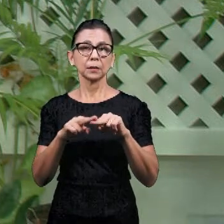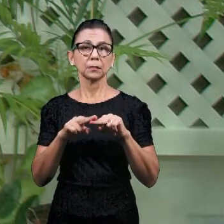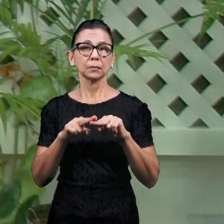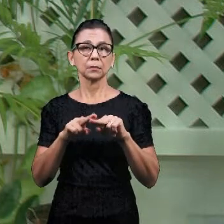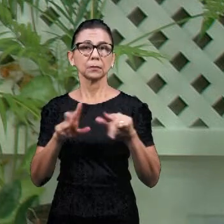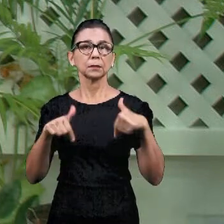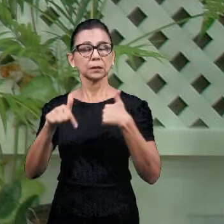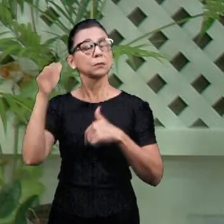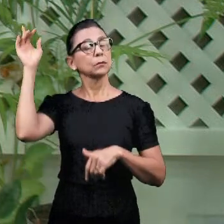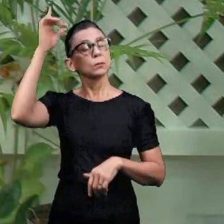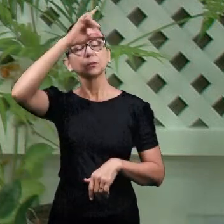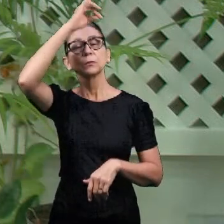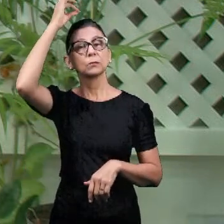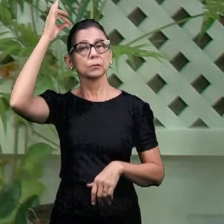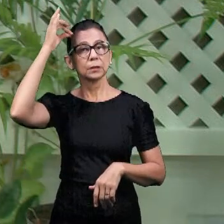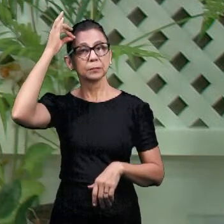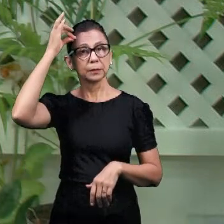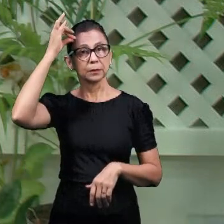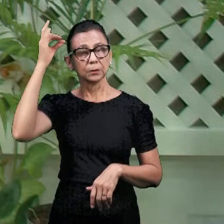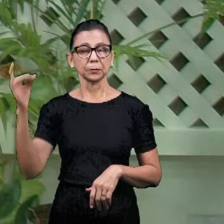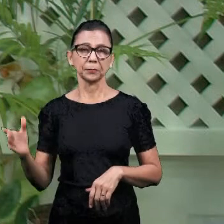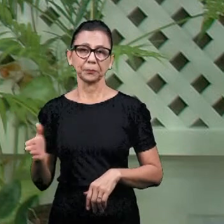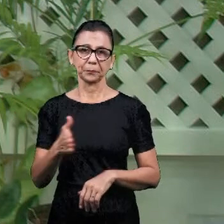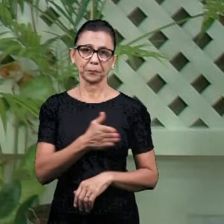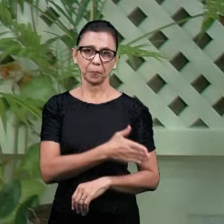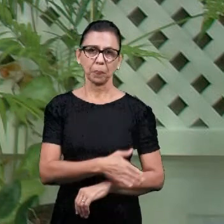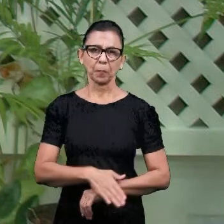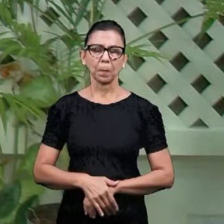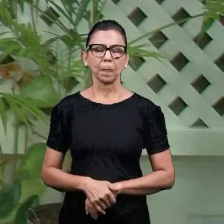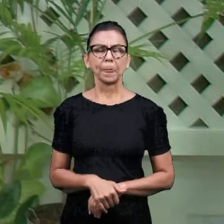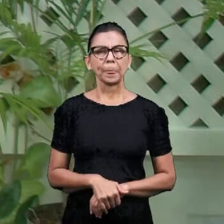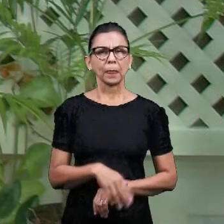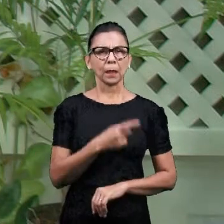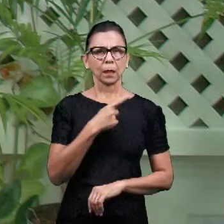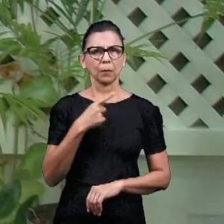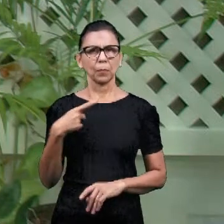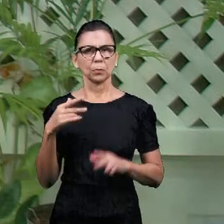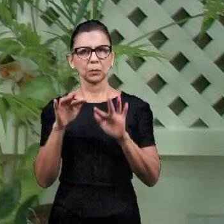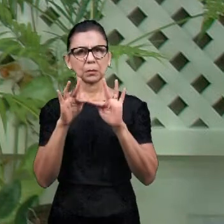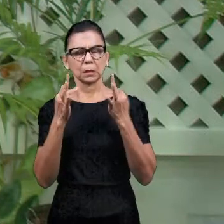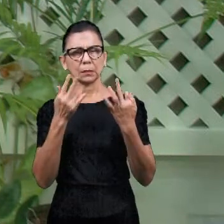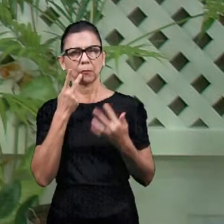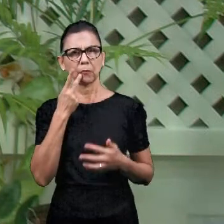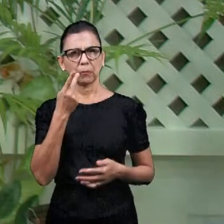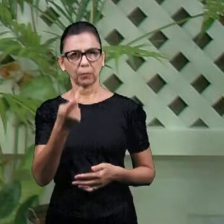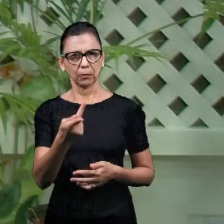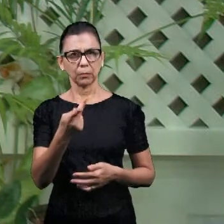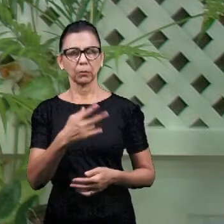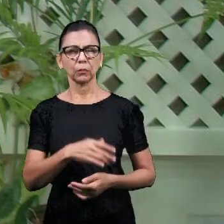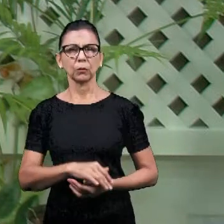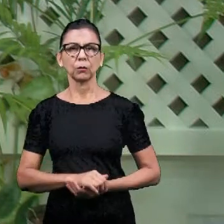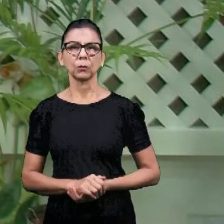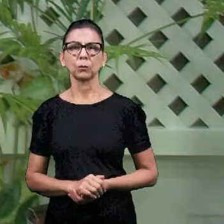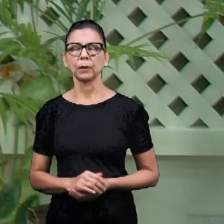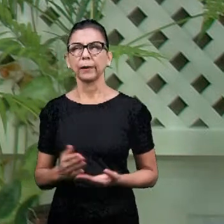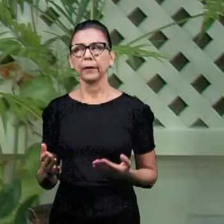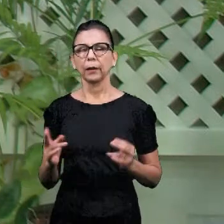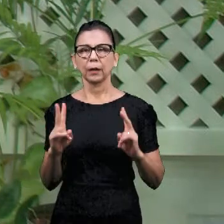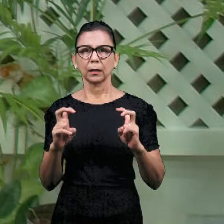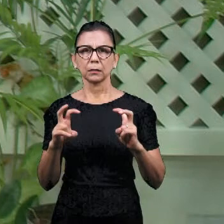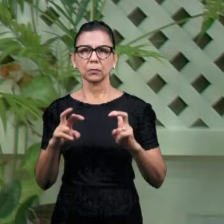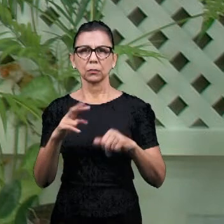et un pasteur très simple, il a dit, il a dit une chose, en parlant à propos de la